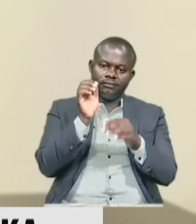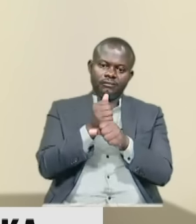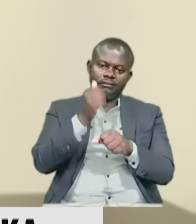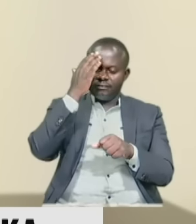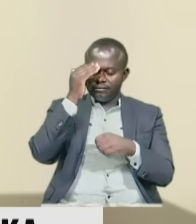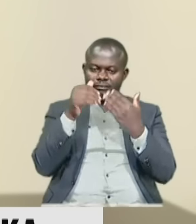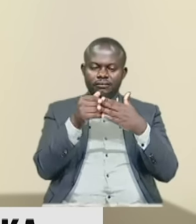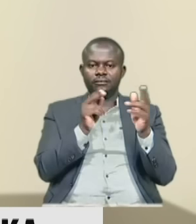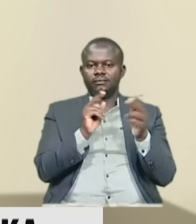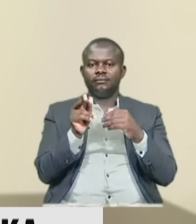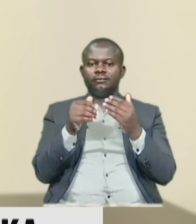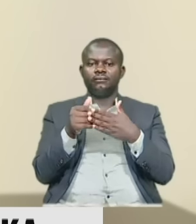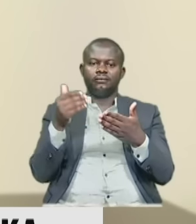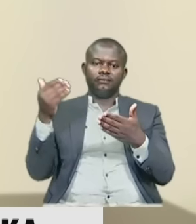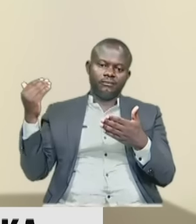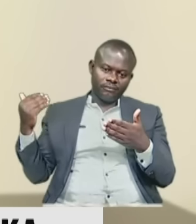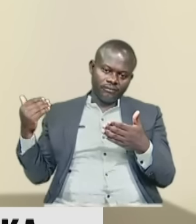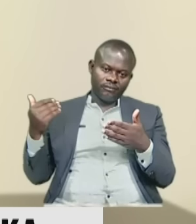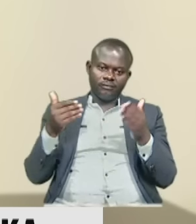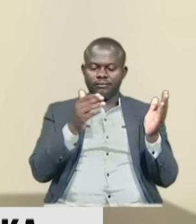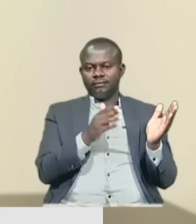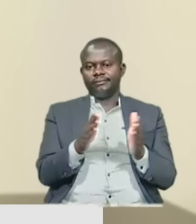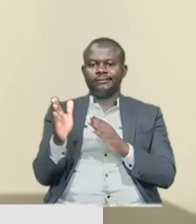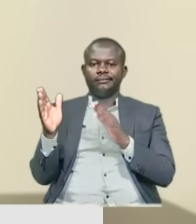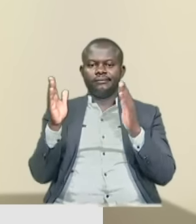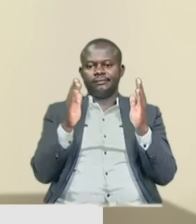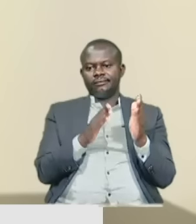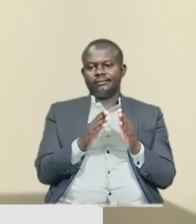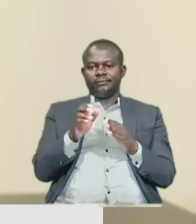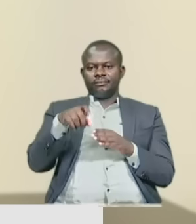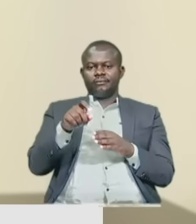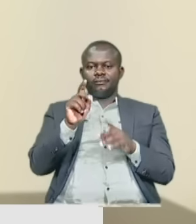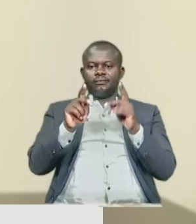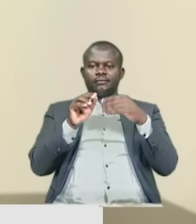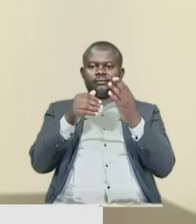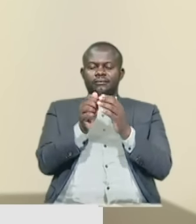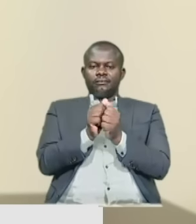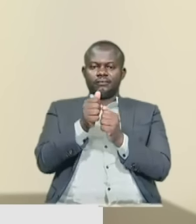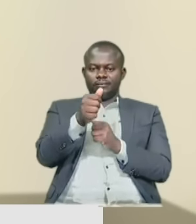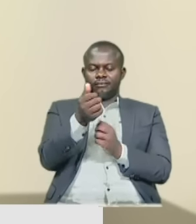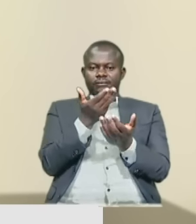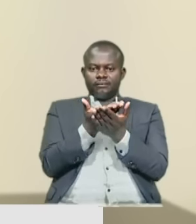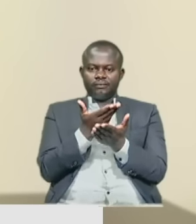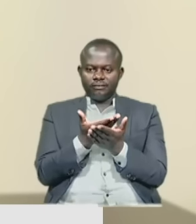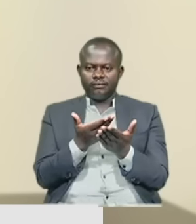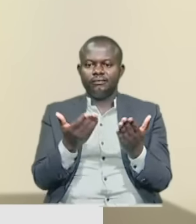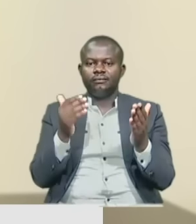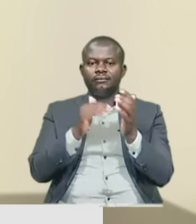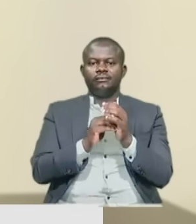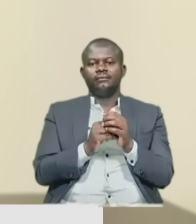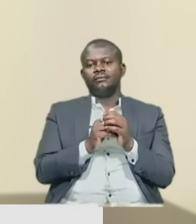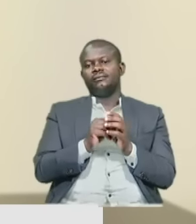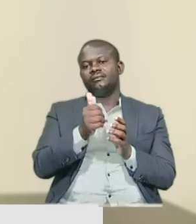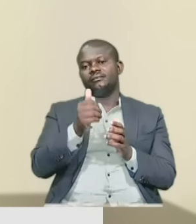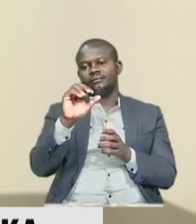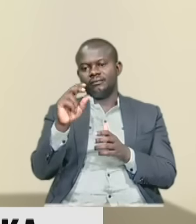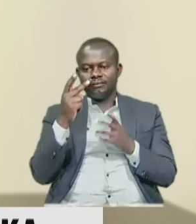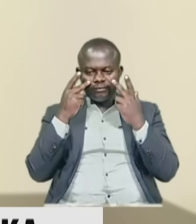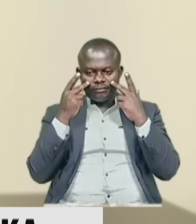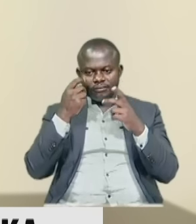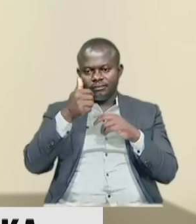n'ubundi wari wateganijwe hariya, ukenewe n'abaturage aribo bawusabye. Hanyuma icya kabiri ni